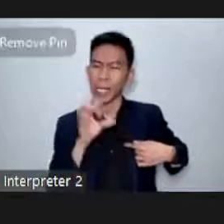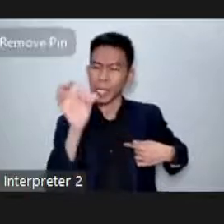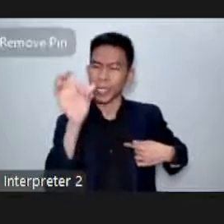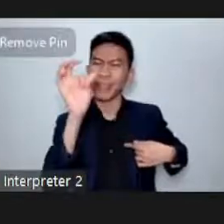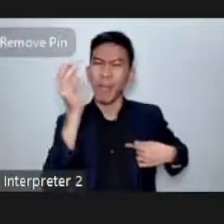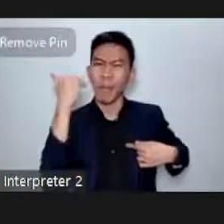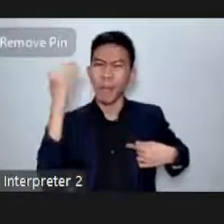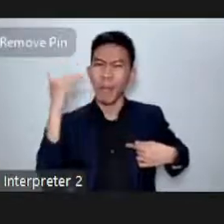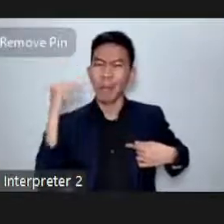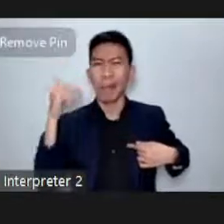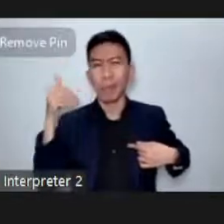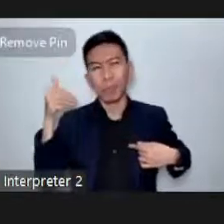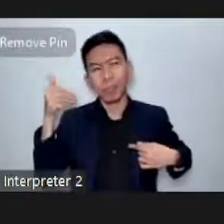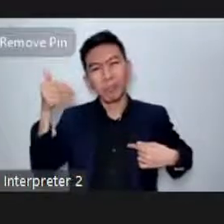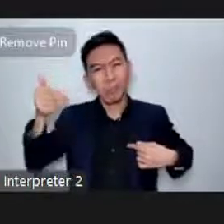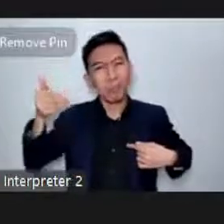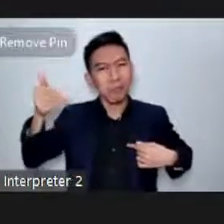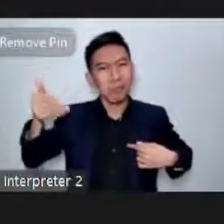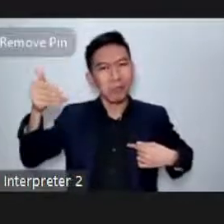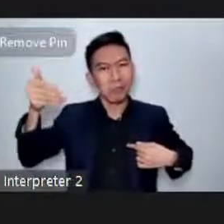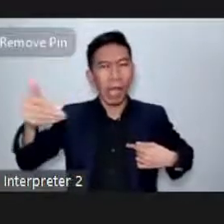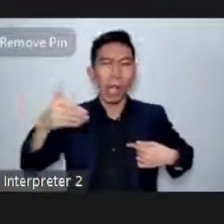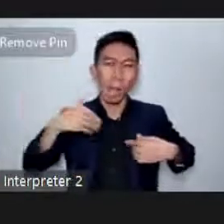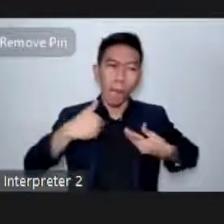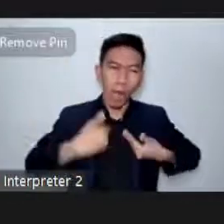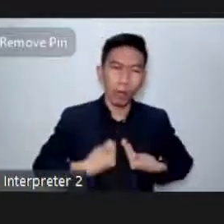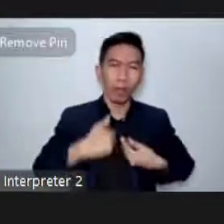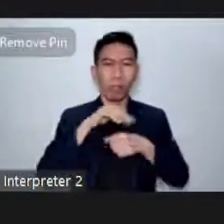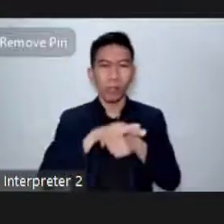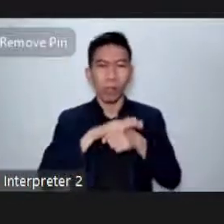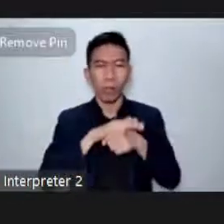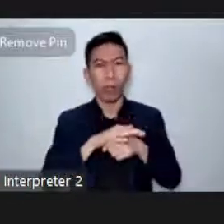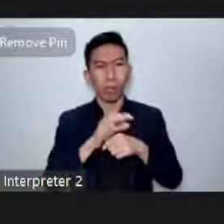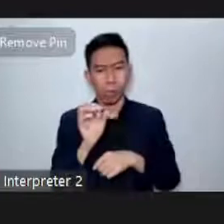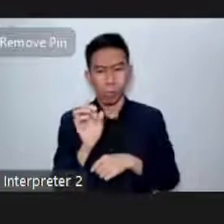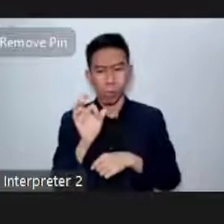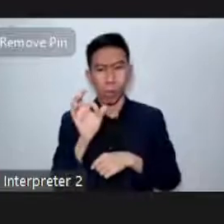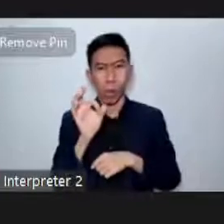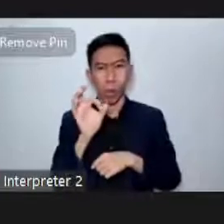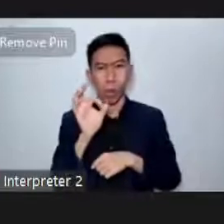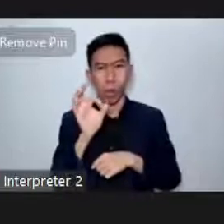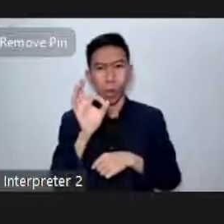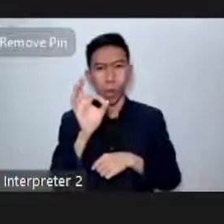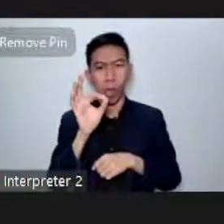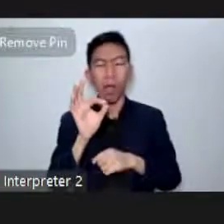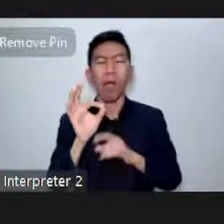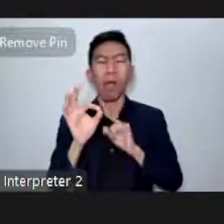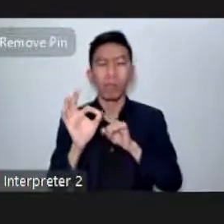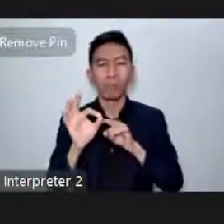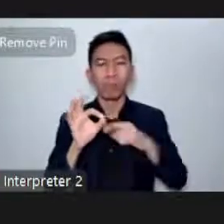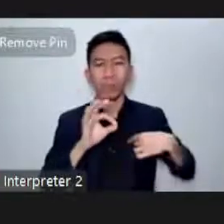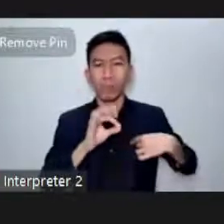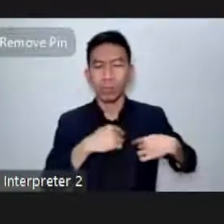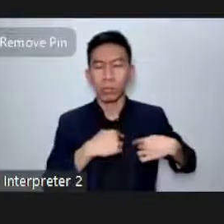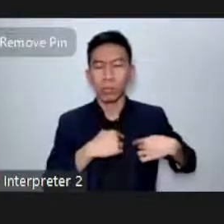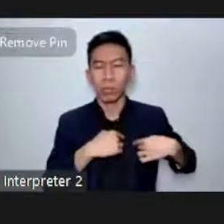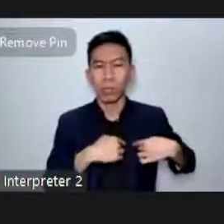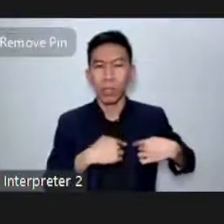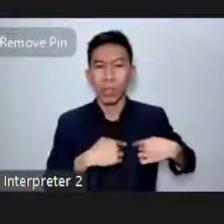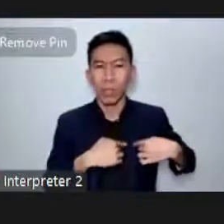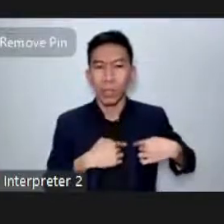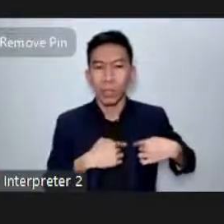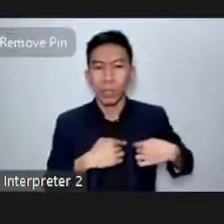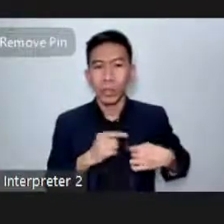maliit pa po noon, pero siguro dahil sa pagod, nai-stress po ako, ay unting-unting lumalaki. Pero dahil po sa